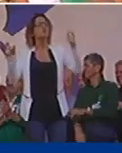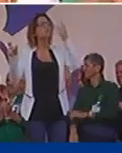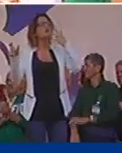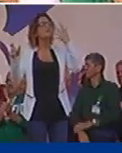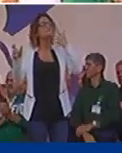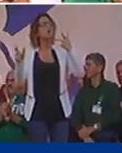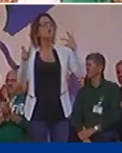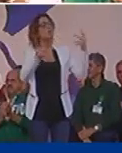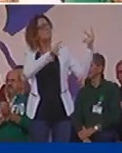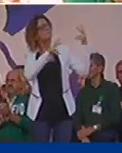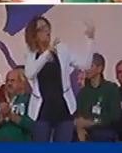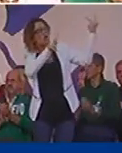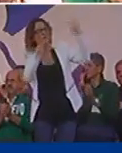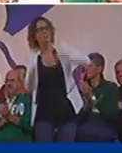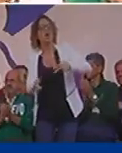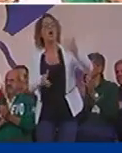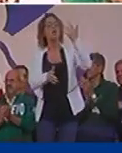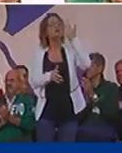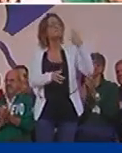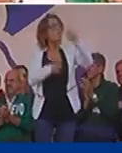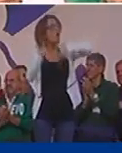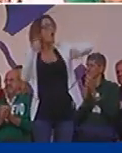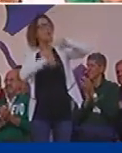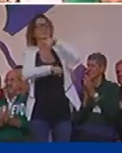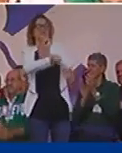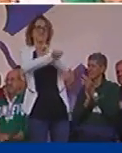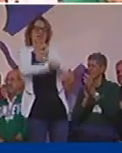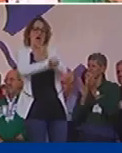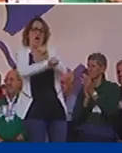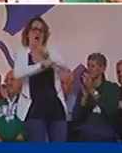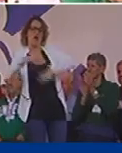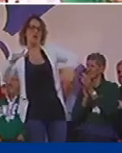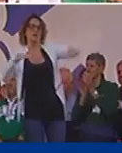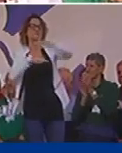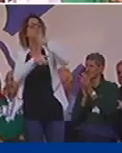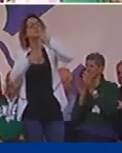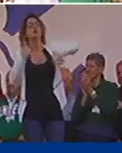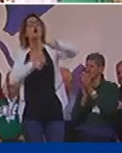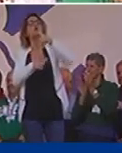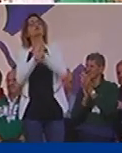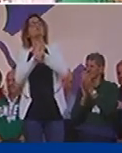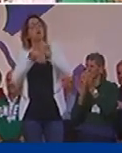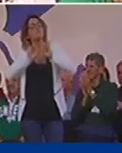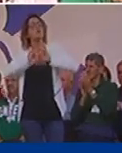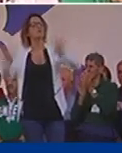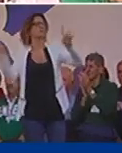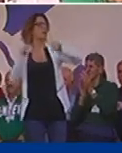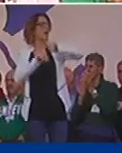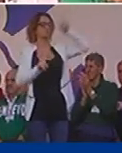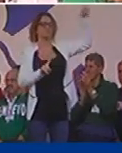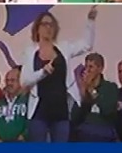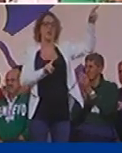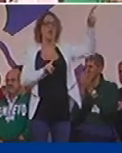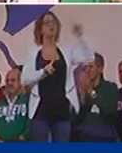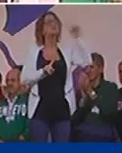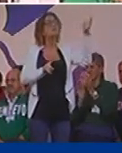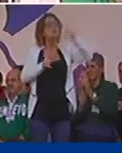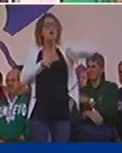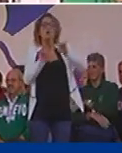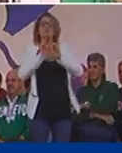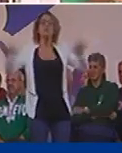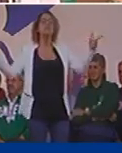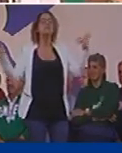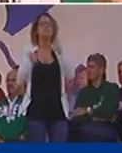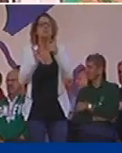comprarci e ci vuole schiavi. Se non ci liberiamo da là, non andiamo da nessuna